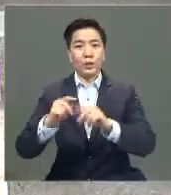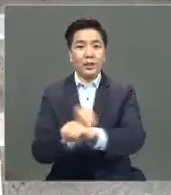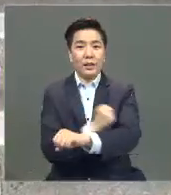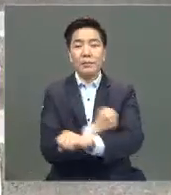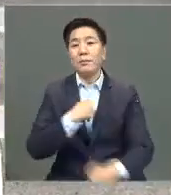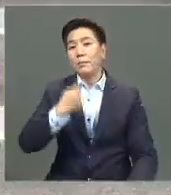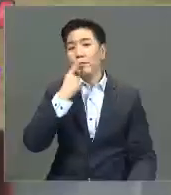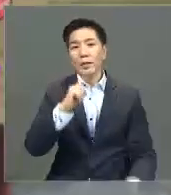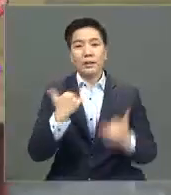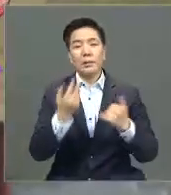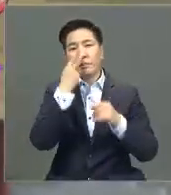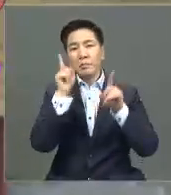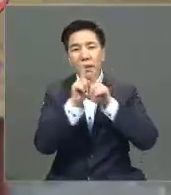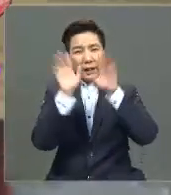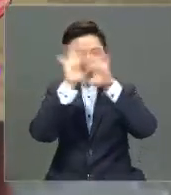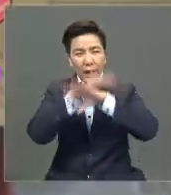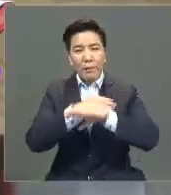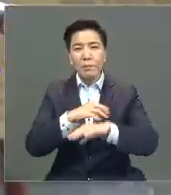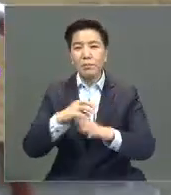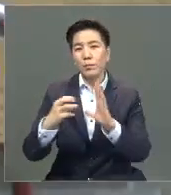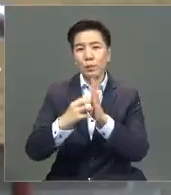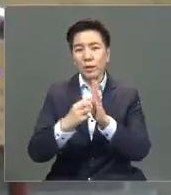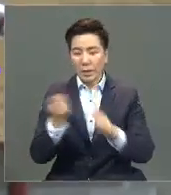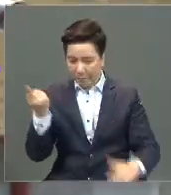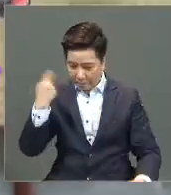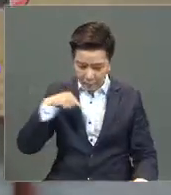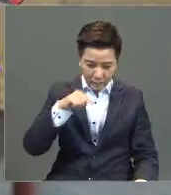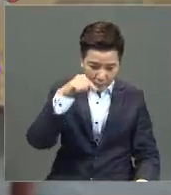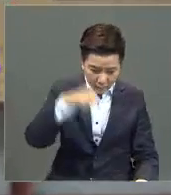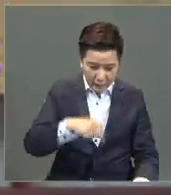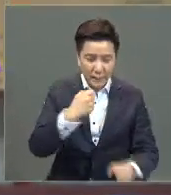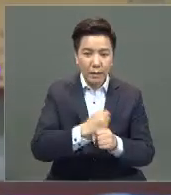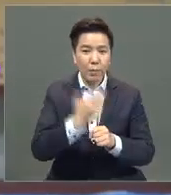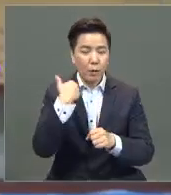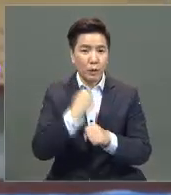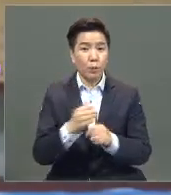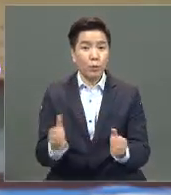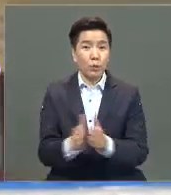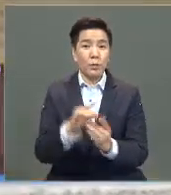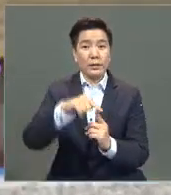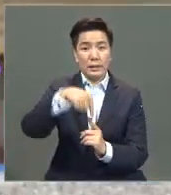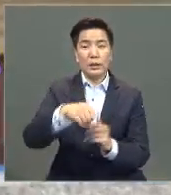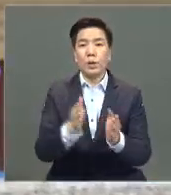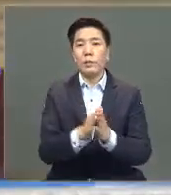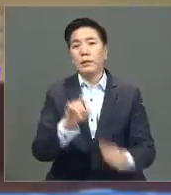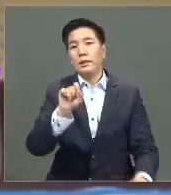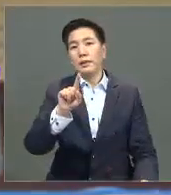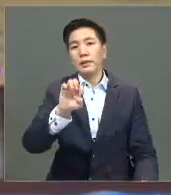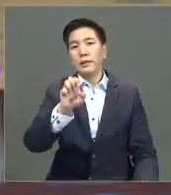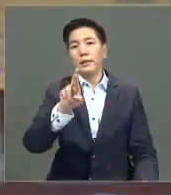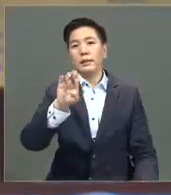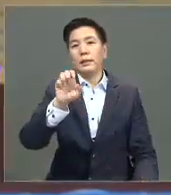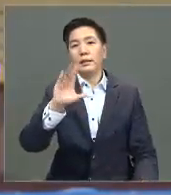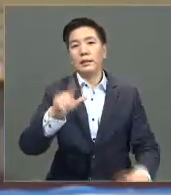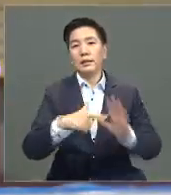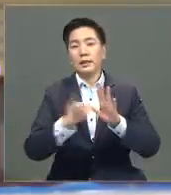งานก็บอกว่าจริงๆแล้วเหมือนเป็นโชคชะตากำหนดให้ได้กลับมาทำงานที่นี่อีกครั้งนะคะเพราะว่าก็เคยร่วมงานกับพลเอกสิริชัยดิษฐ